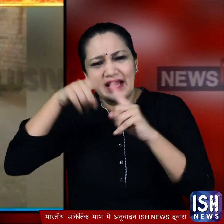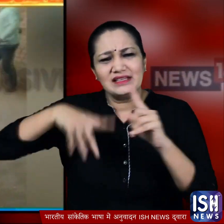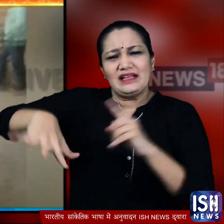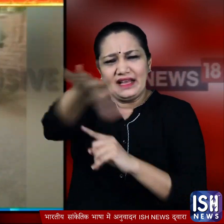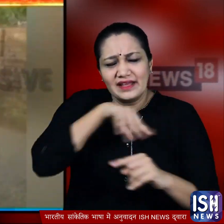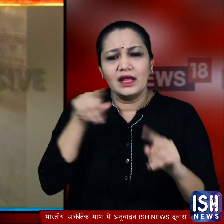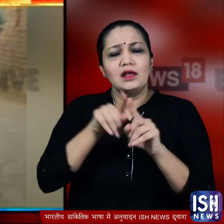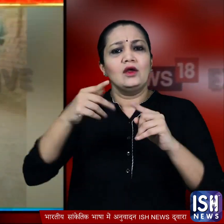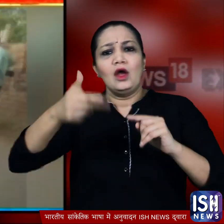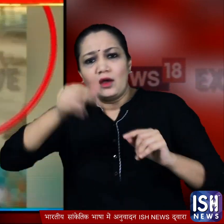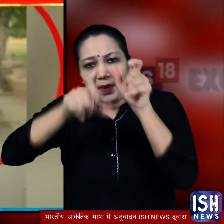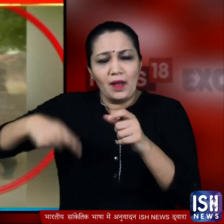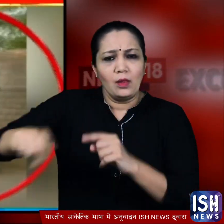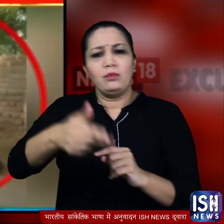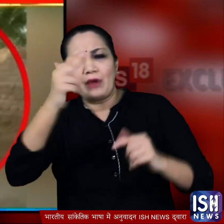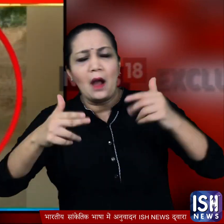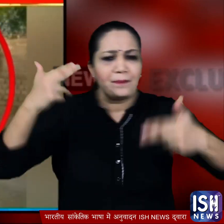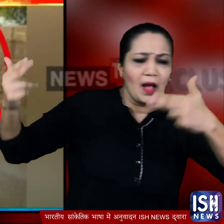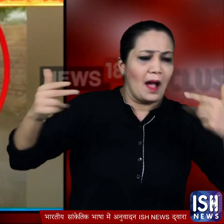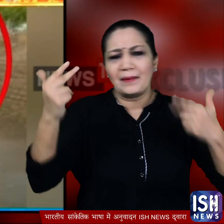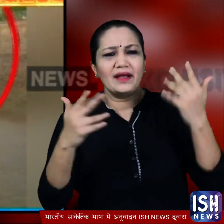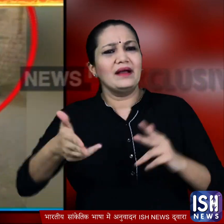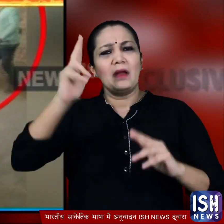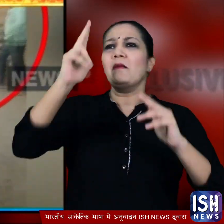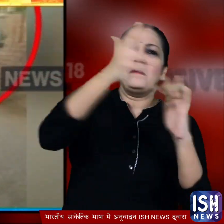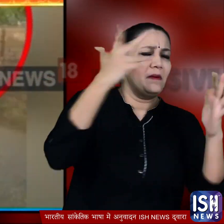में लोग बंदूकें लहराते देखे गए।